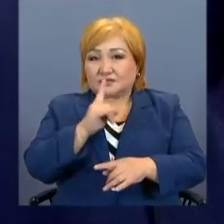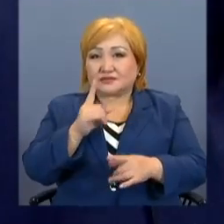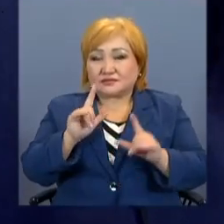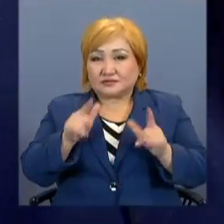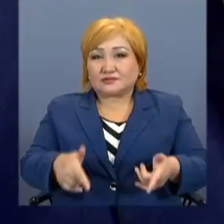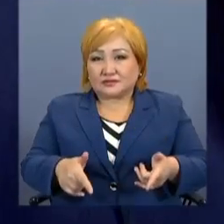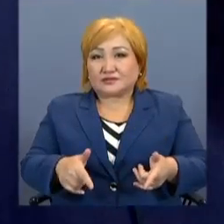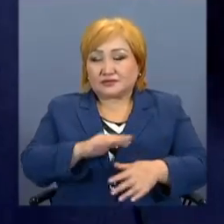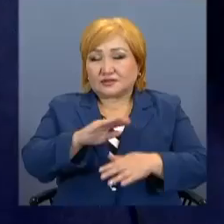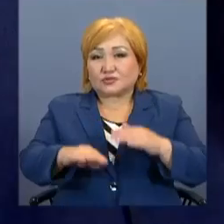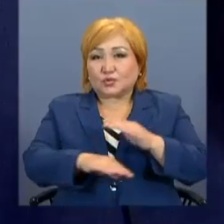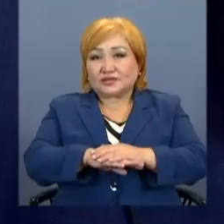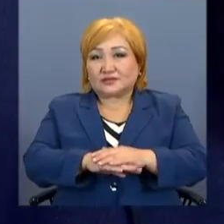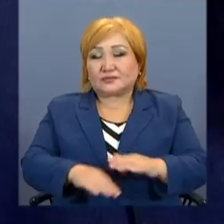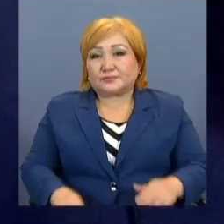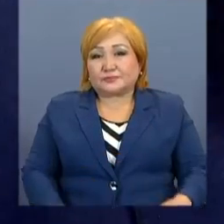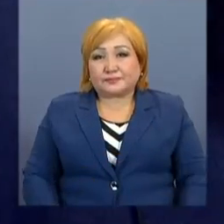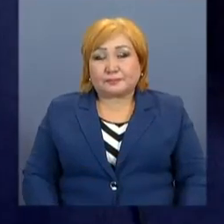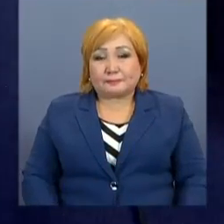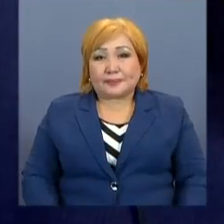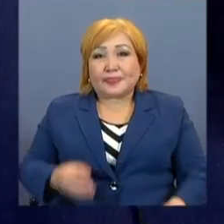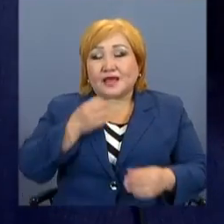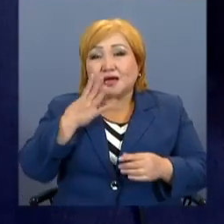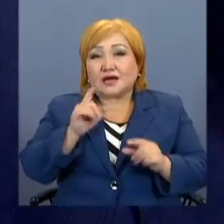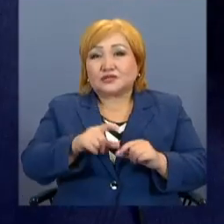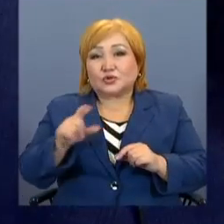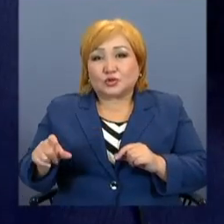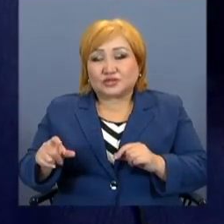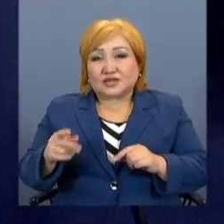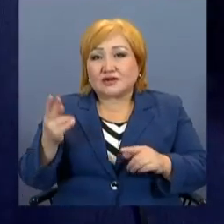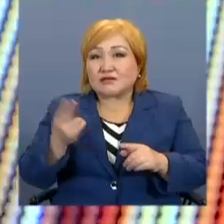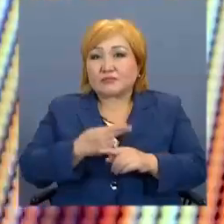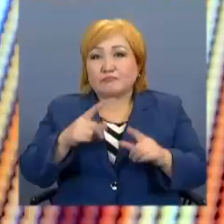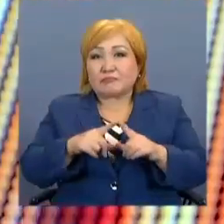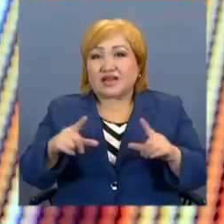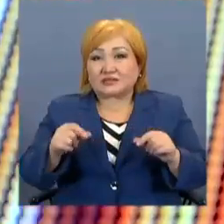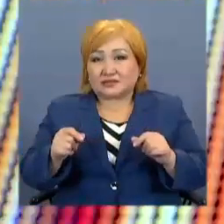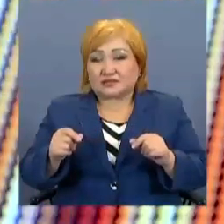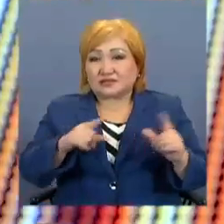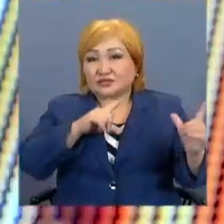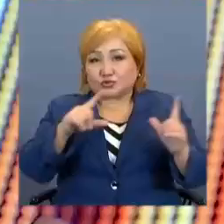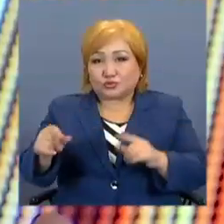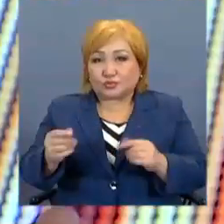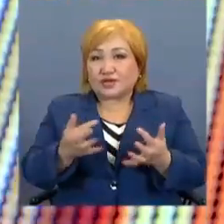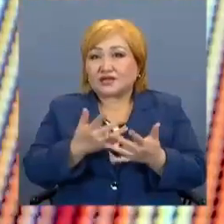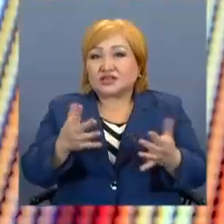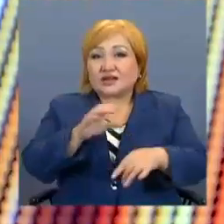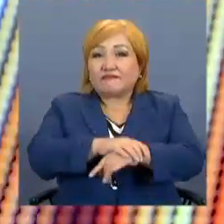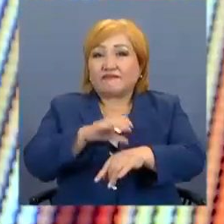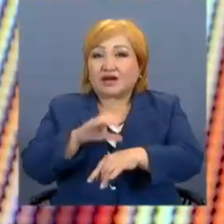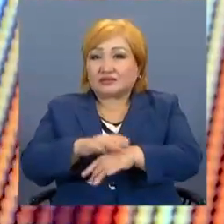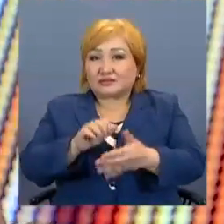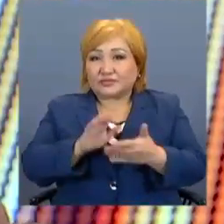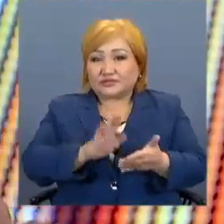көніп. Жақсы. Ал жолаушылардың билетсіз жүру фактісі қаншалықты тіркеліп жатыр? Егер оқыс оқиға болған жағдайда